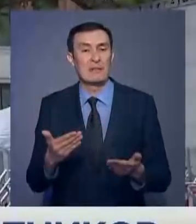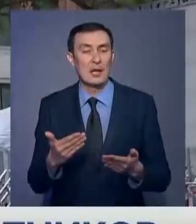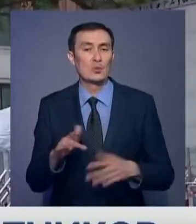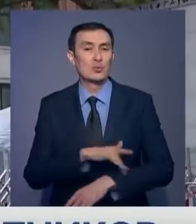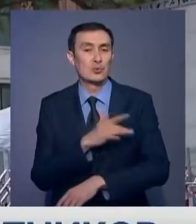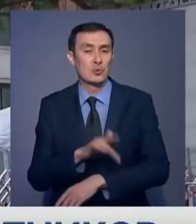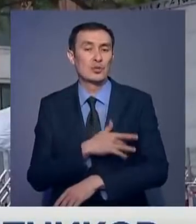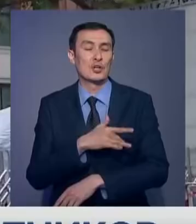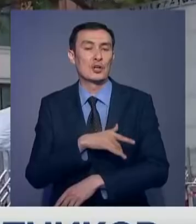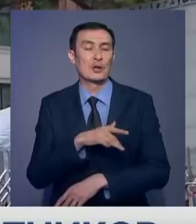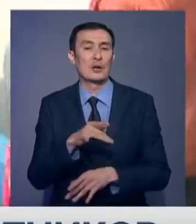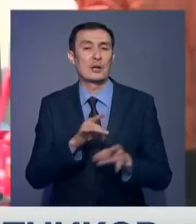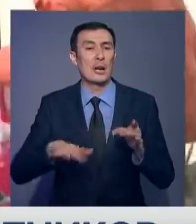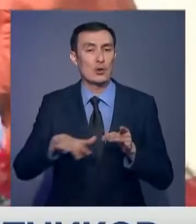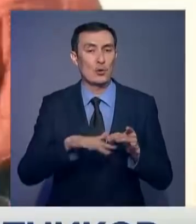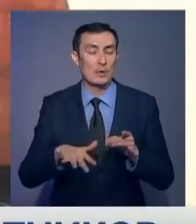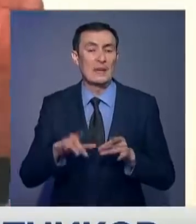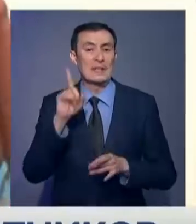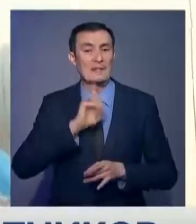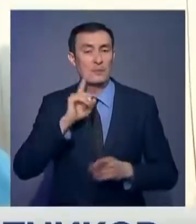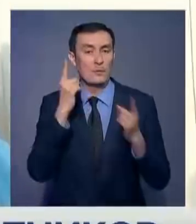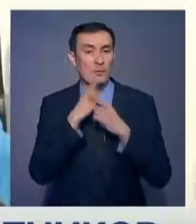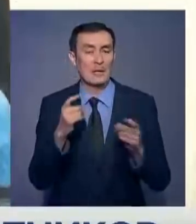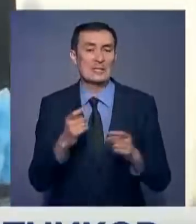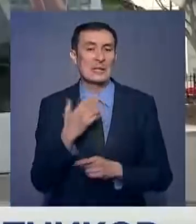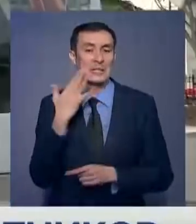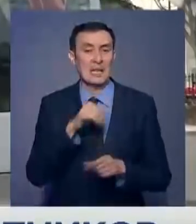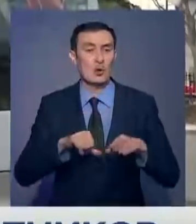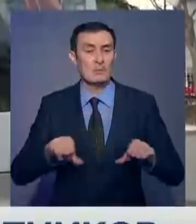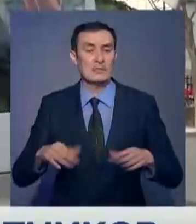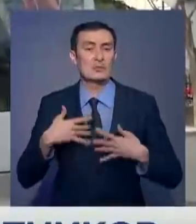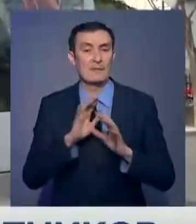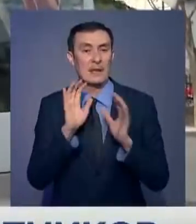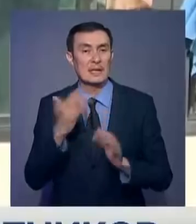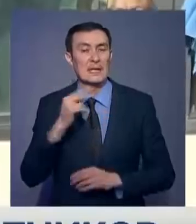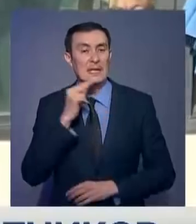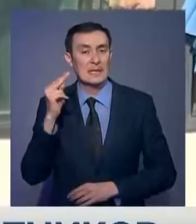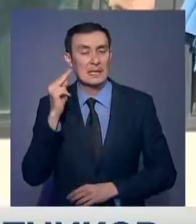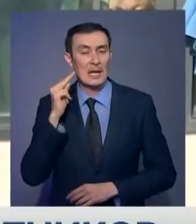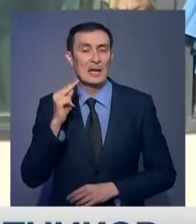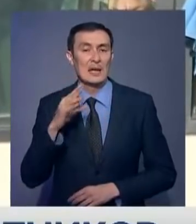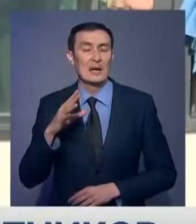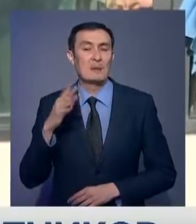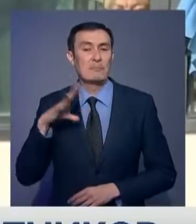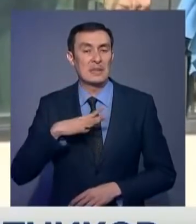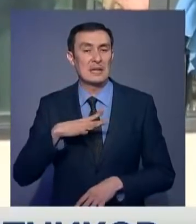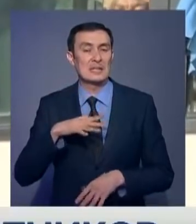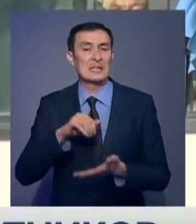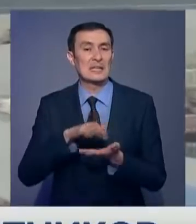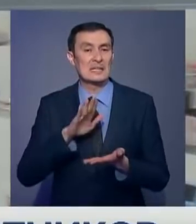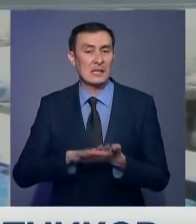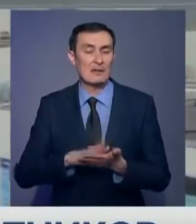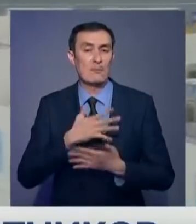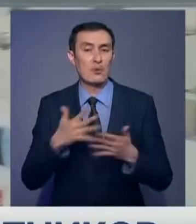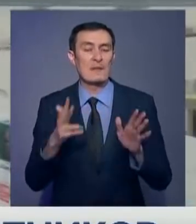они базовые услуги жилым районам. Тем временем, по информации Национальной комиссии по здравоохранению Китая, там